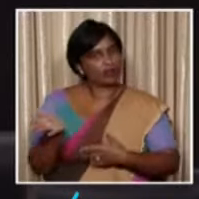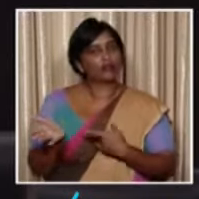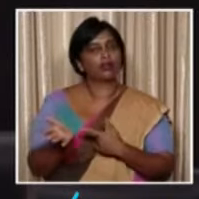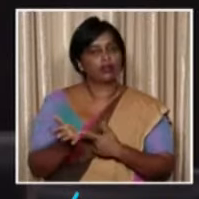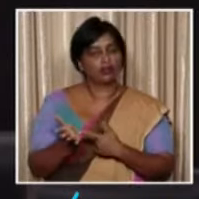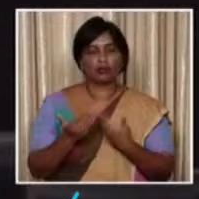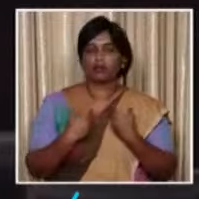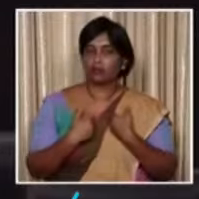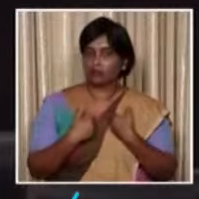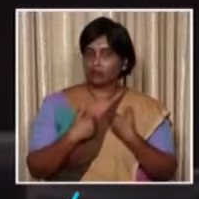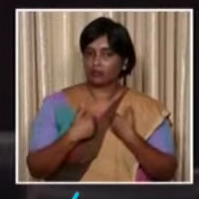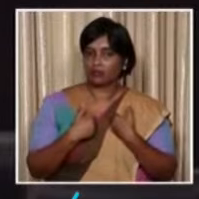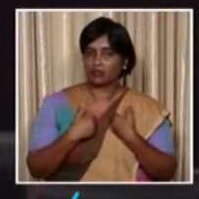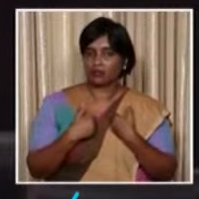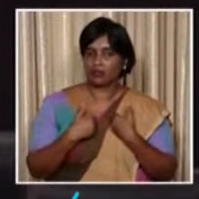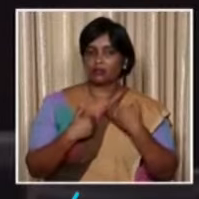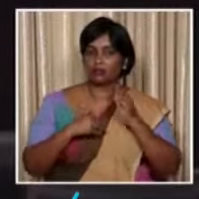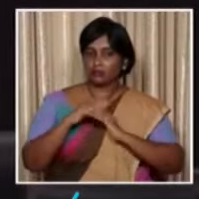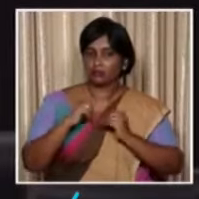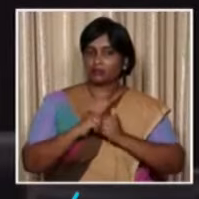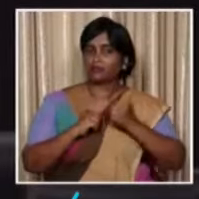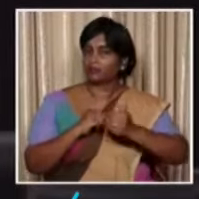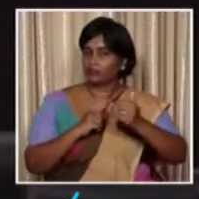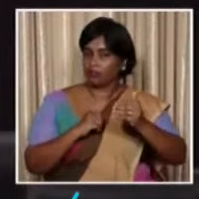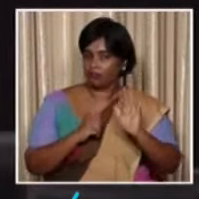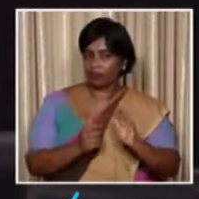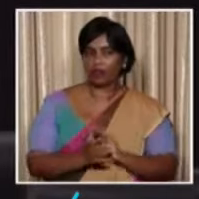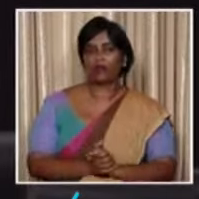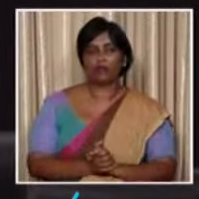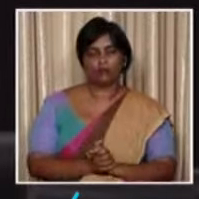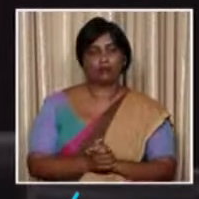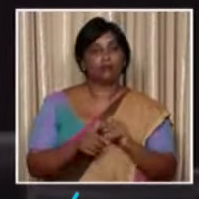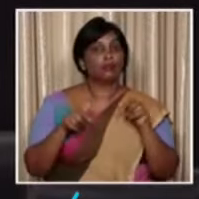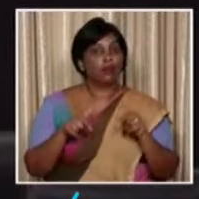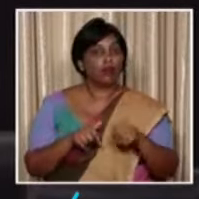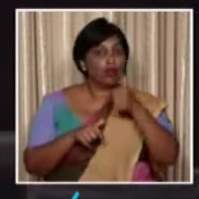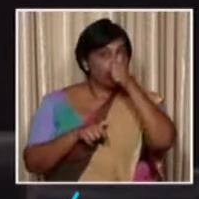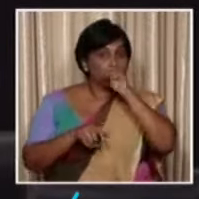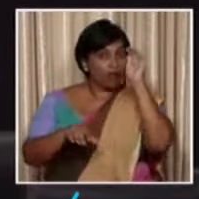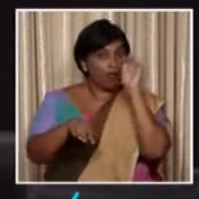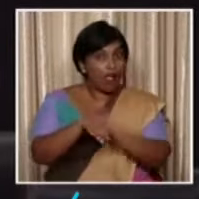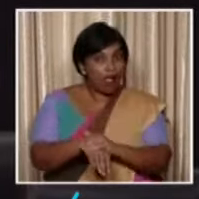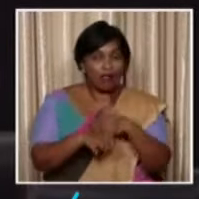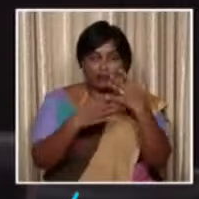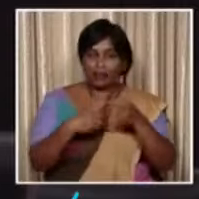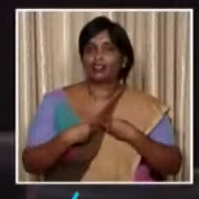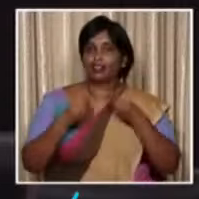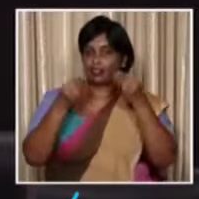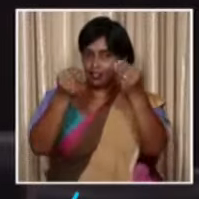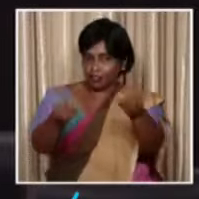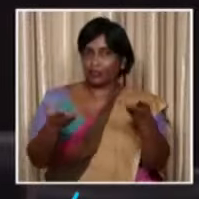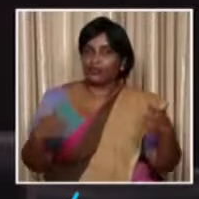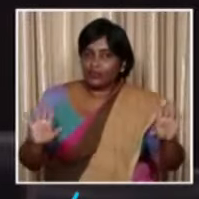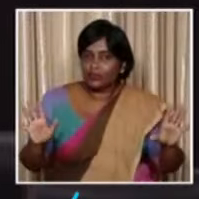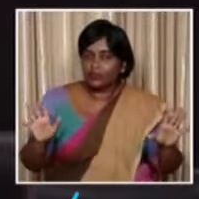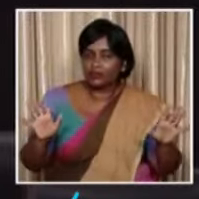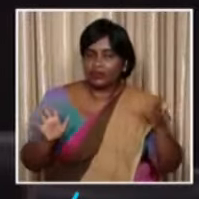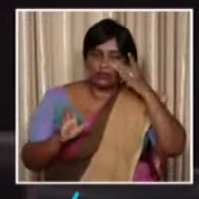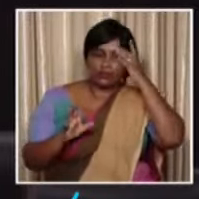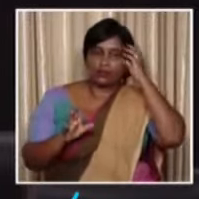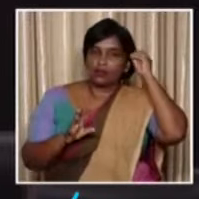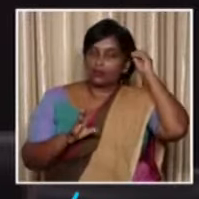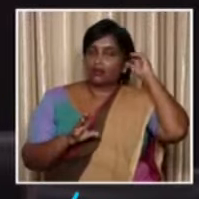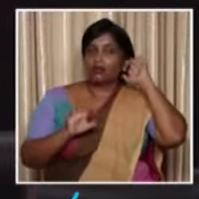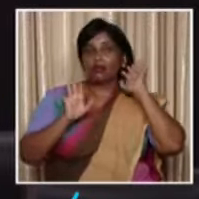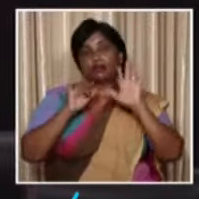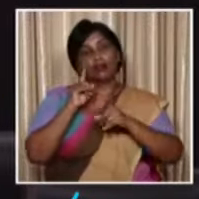මම මේකට ක්‍රියාමාර්ග ගද්දි දැන් හොරකම අල්ලලා දුන්නනේ කතානායකතුමා දැන් සමහරු